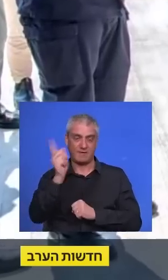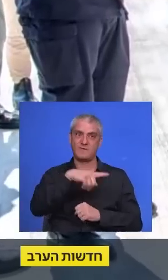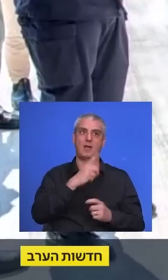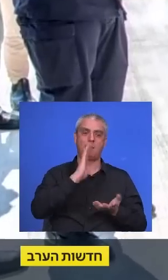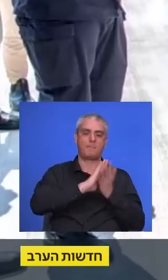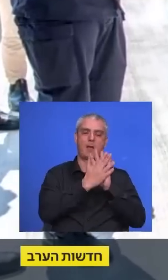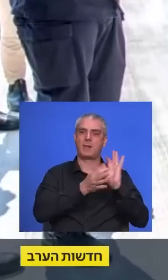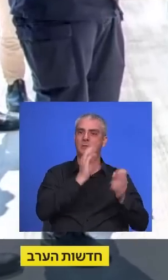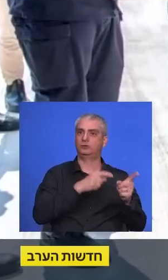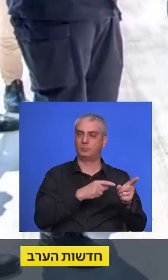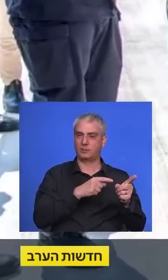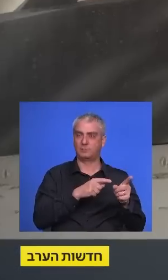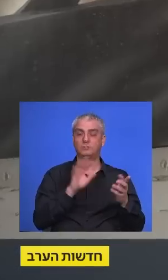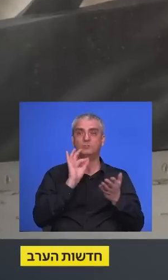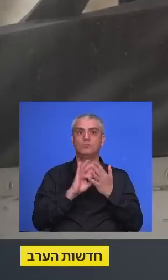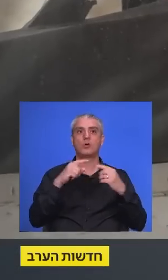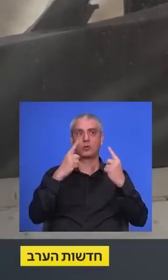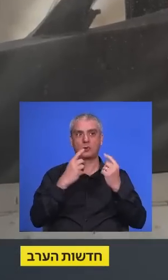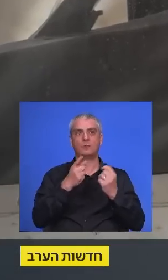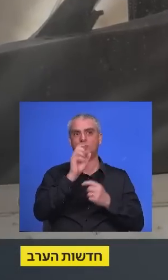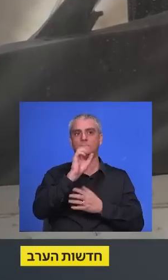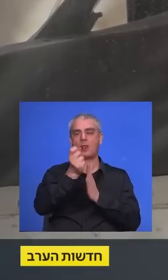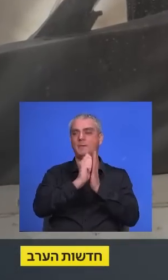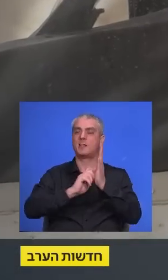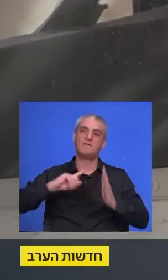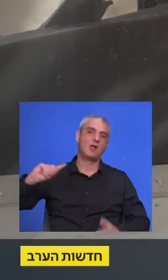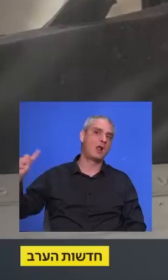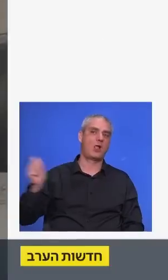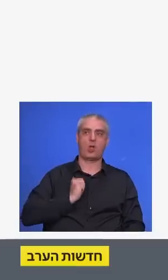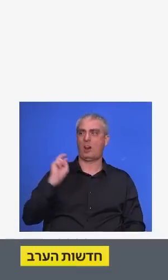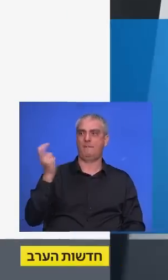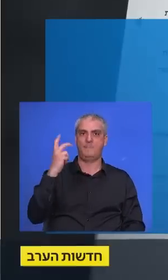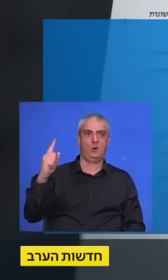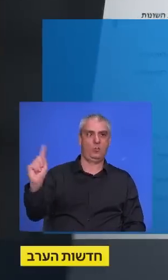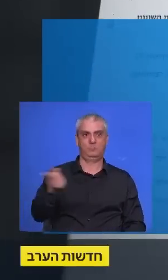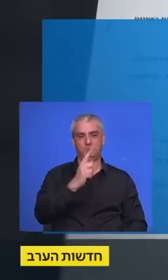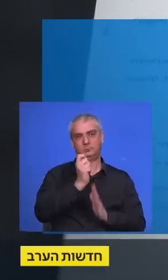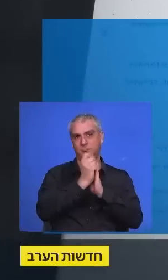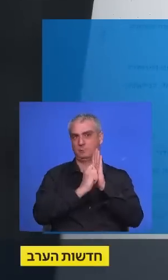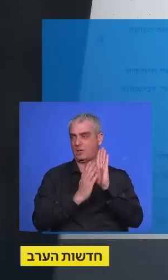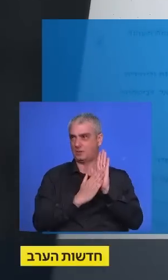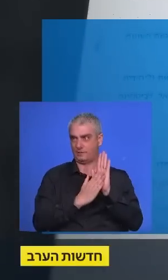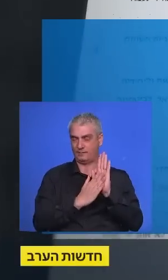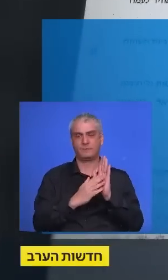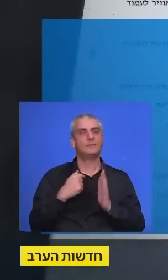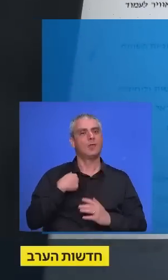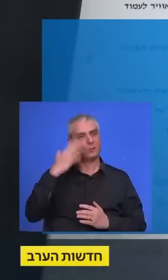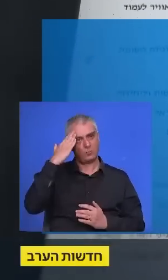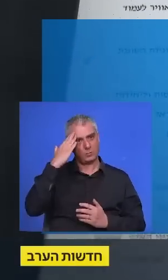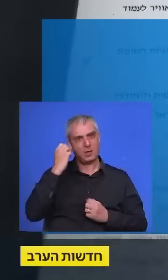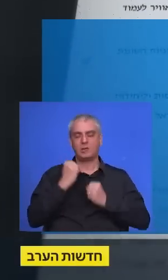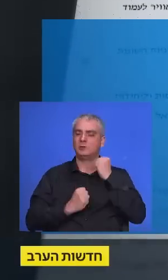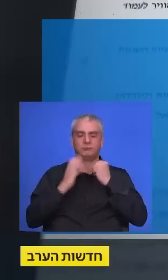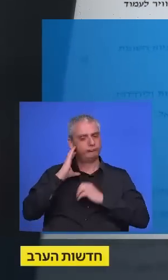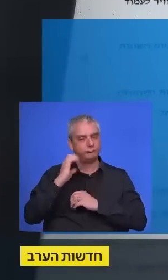המשפט. באותו היום הוא גם שלח איגרת לכלל משרתי המילואים, שבה כתב: אני מודע וקשוב לקשיים